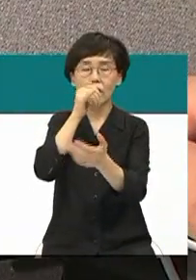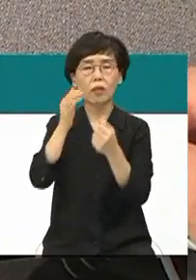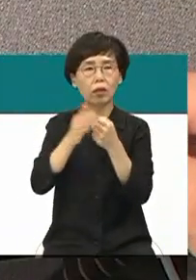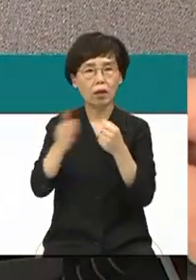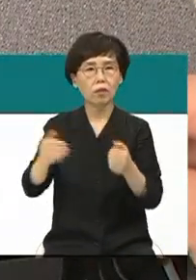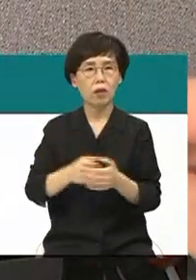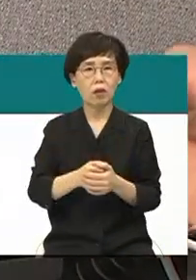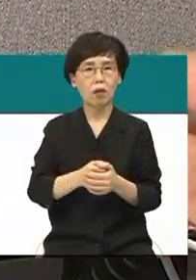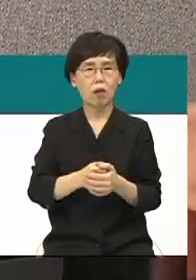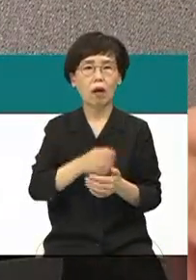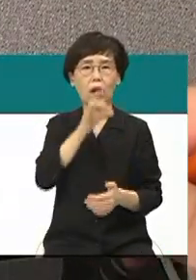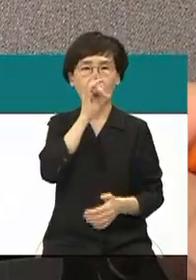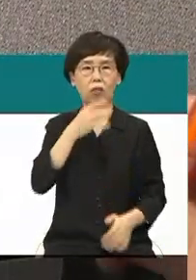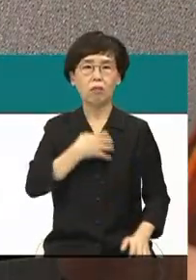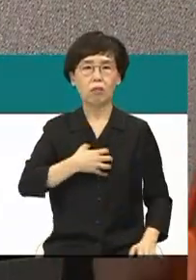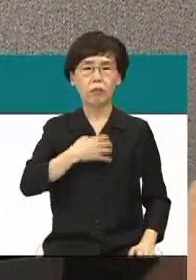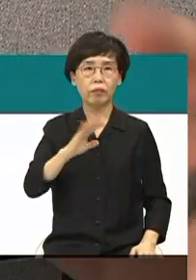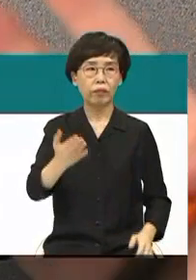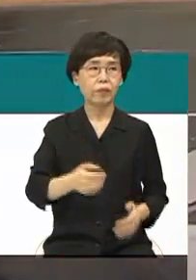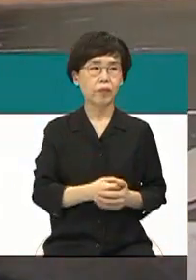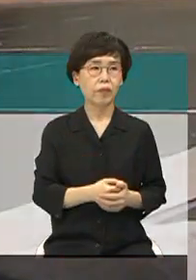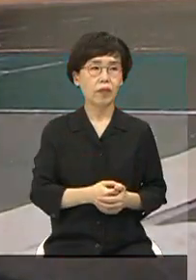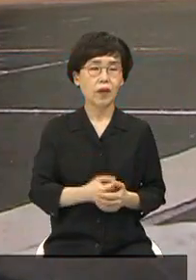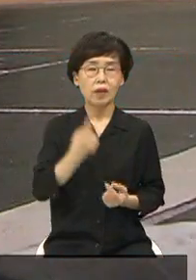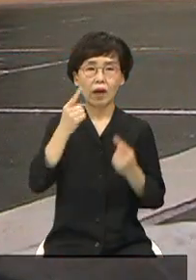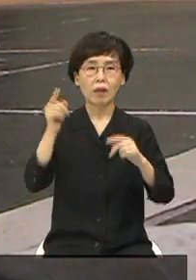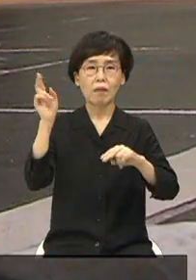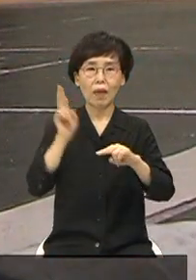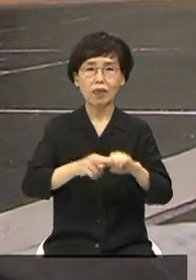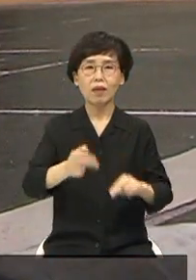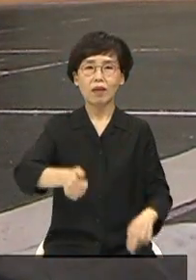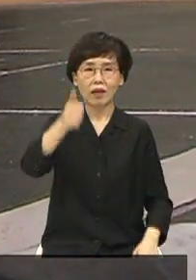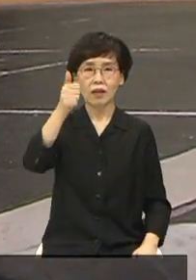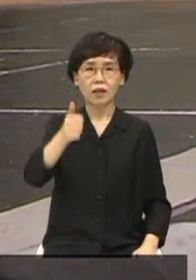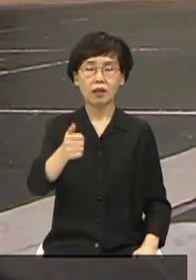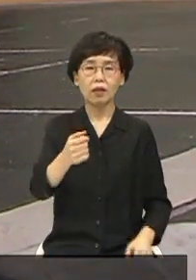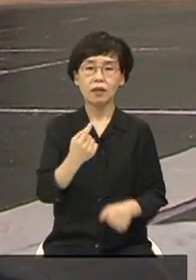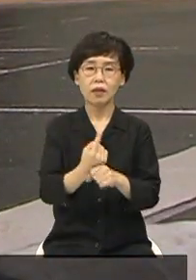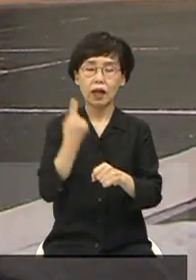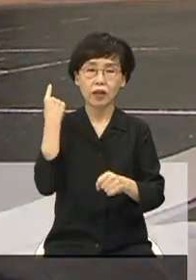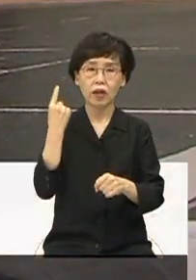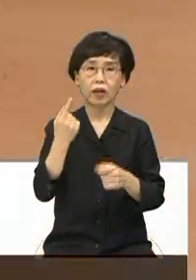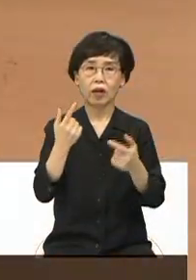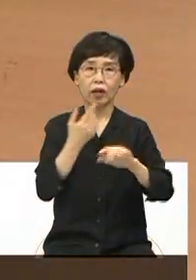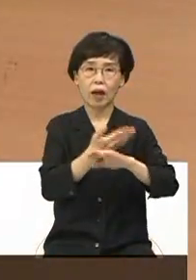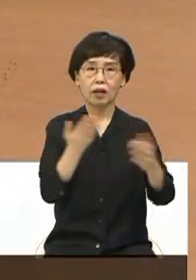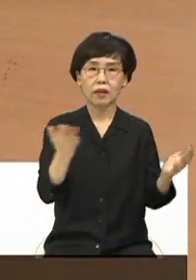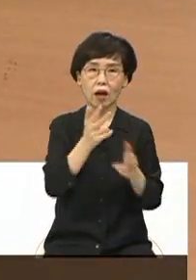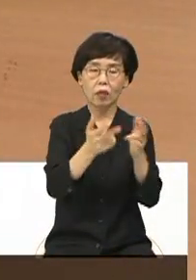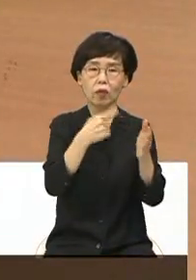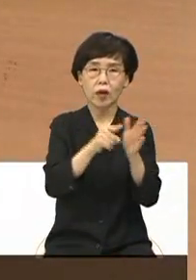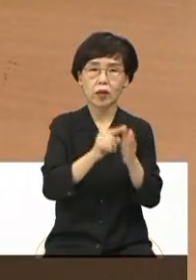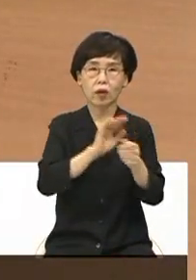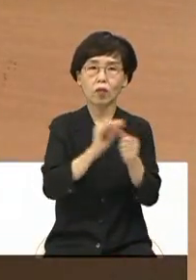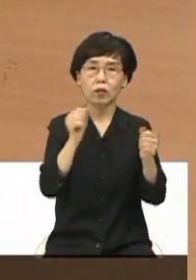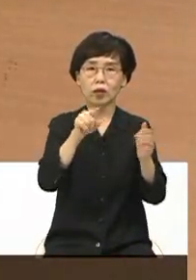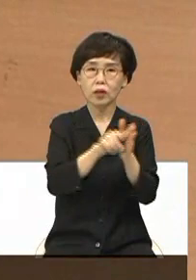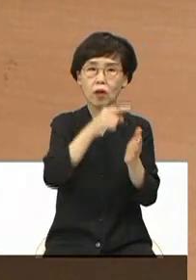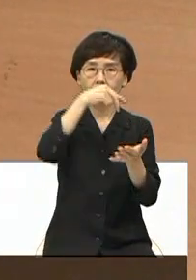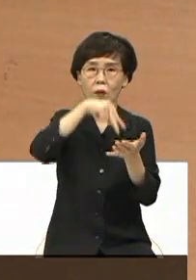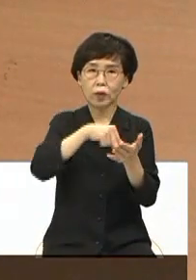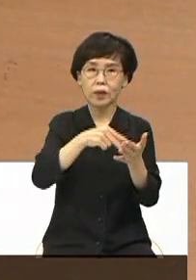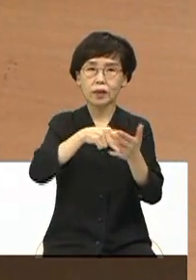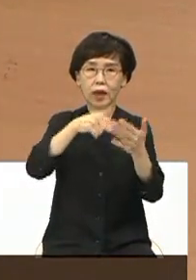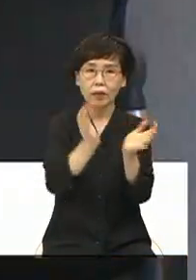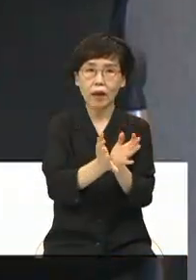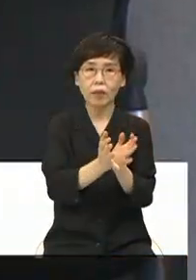많이 힘들었죠. 차를 한 대 맞는 게 낫죠. 지난해에도 다른 사업을 위해 경북 신용보증재단을 찾았지만 같은